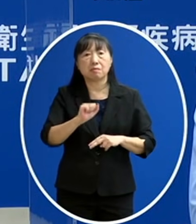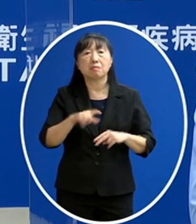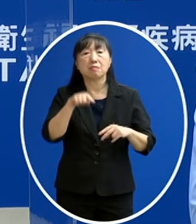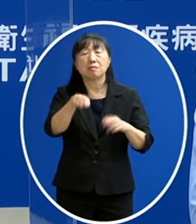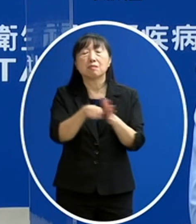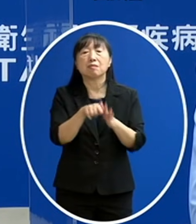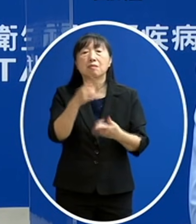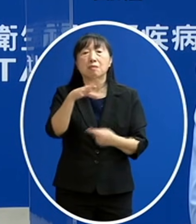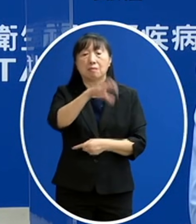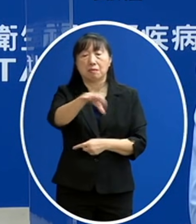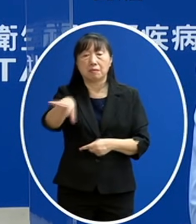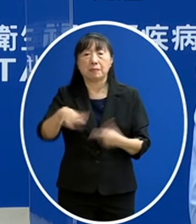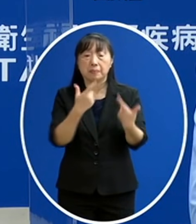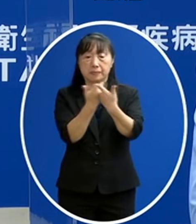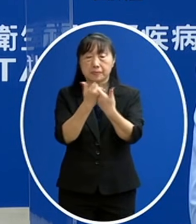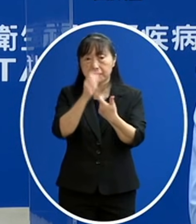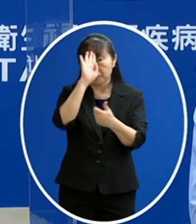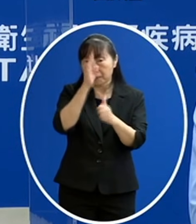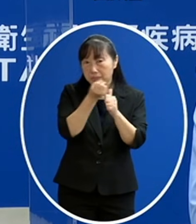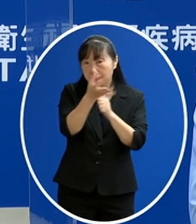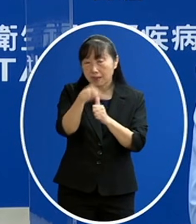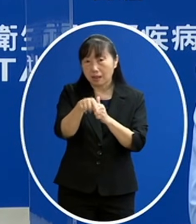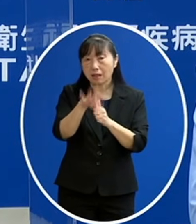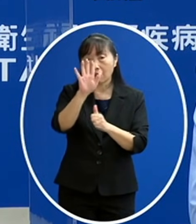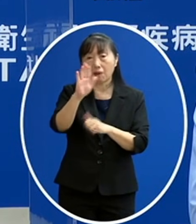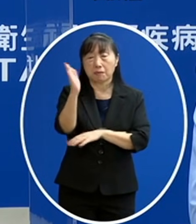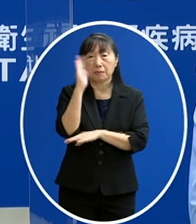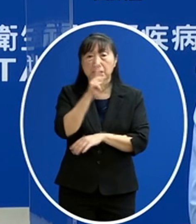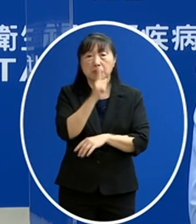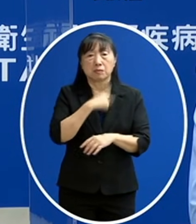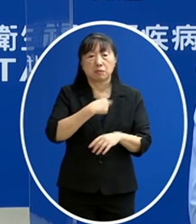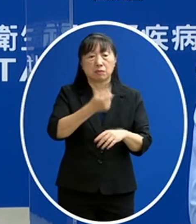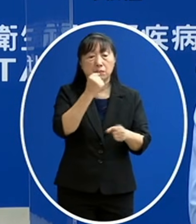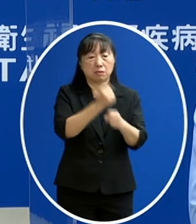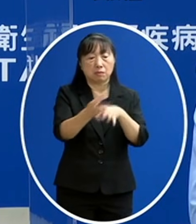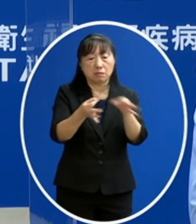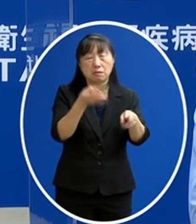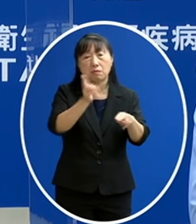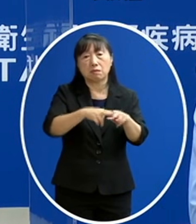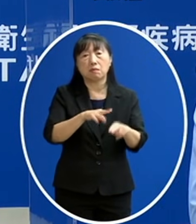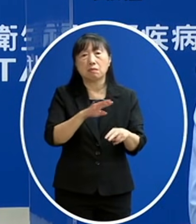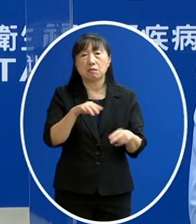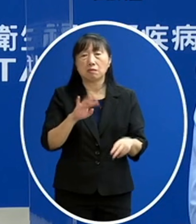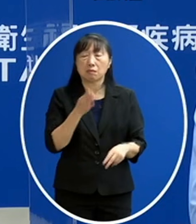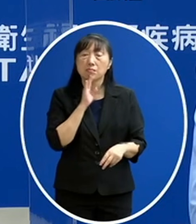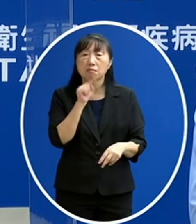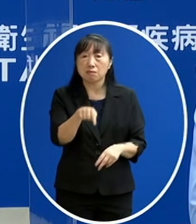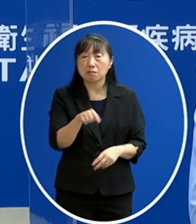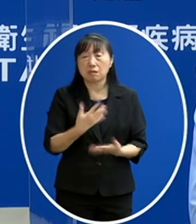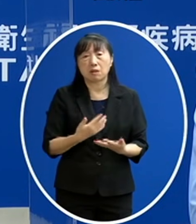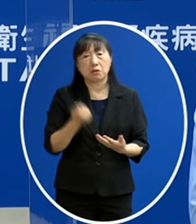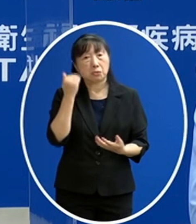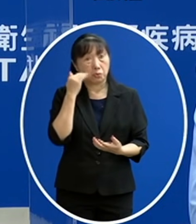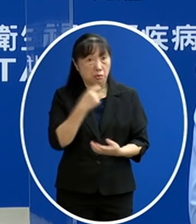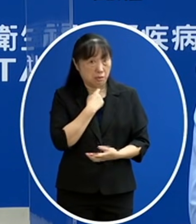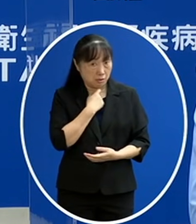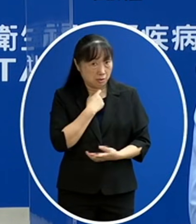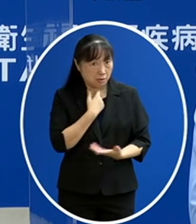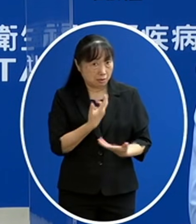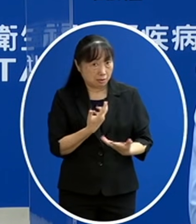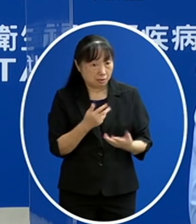疫情的管理，好，那有些地方是停业或等等的，好，那现在要哈的话，那就可以再